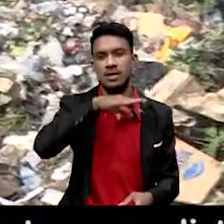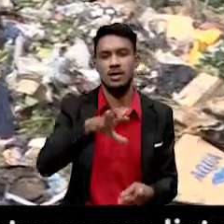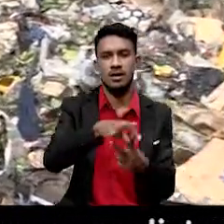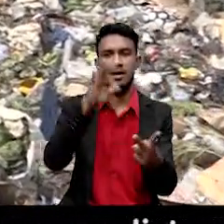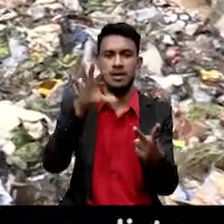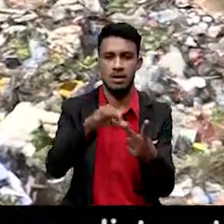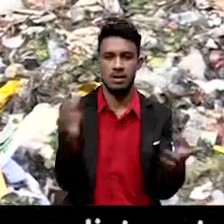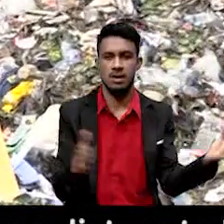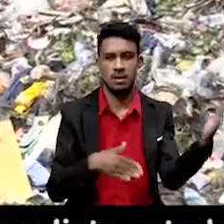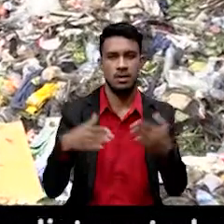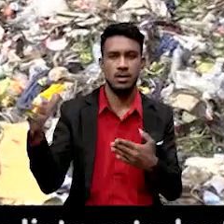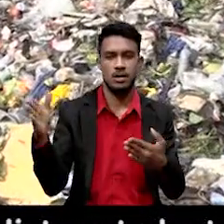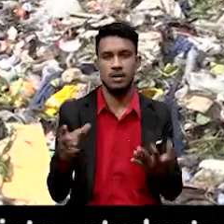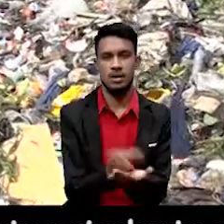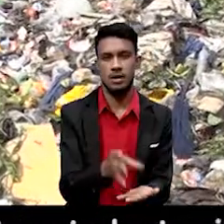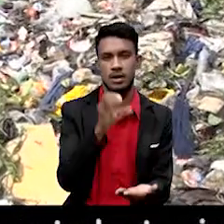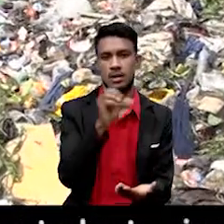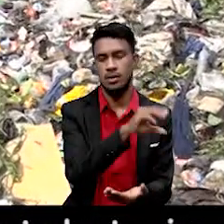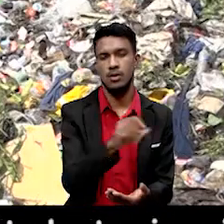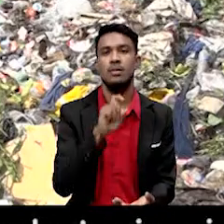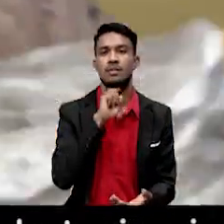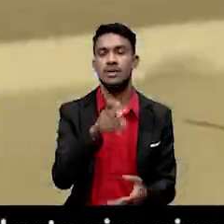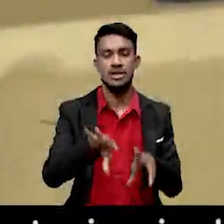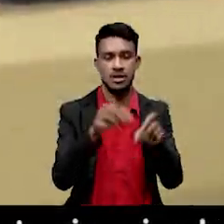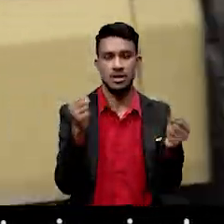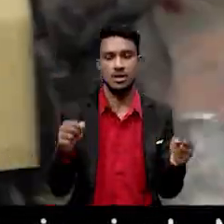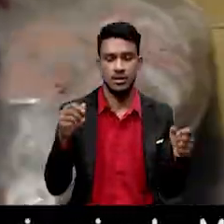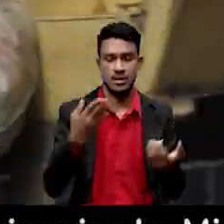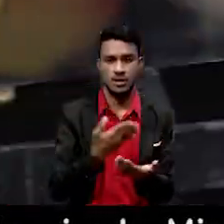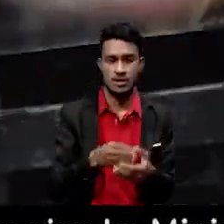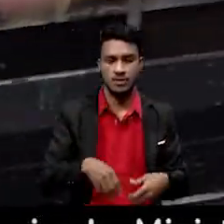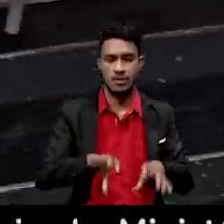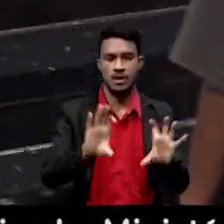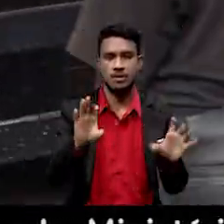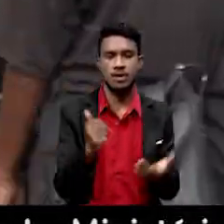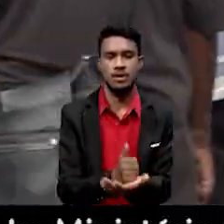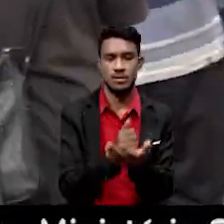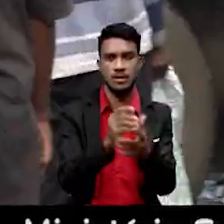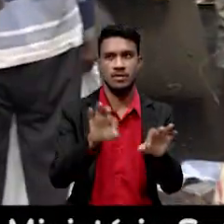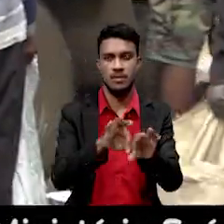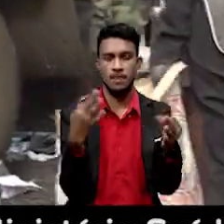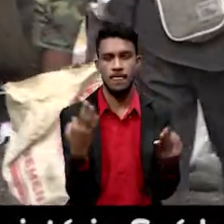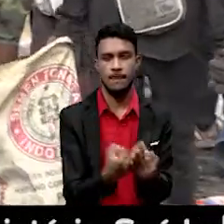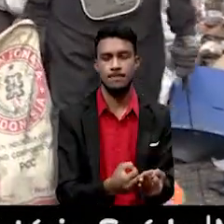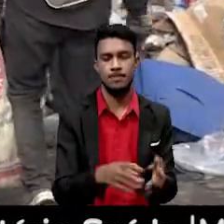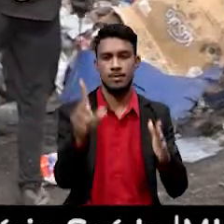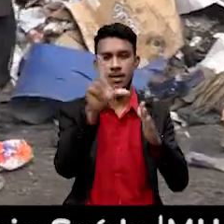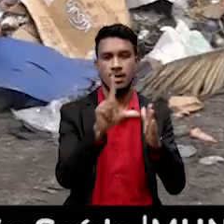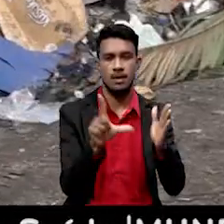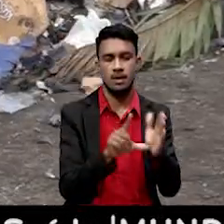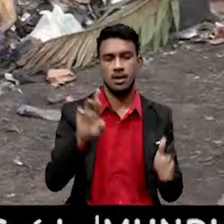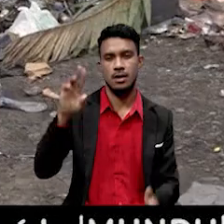halibur lata no besiat, atu fang ho di sustenta ne cidade familia. Tuir Constituição República